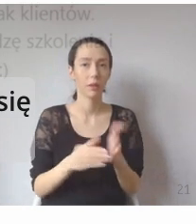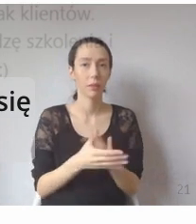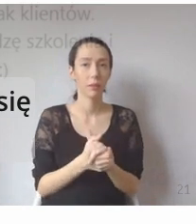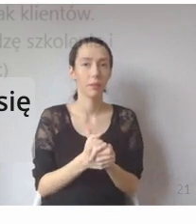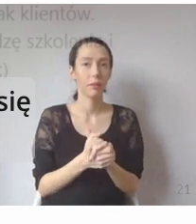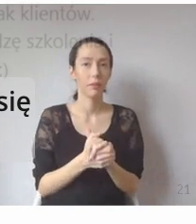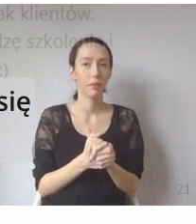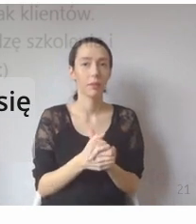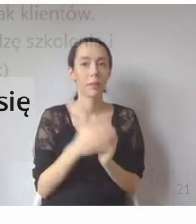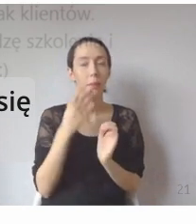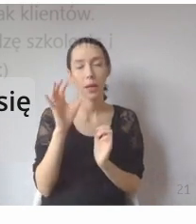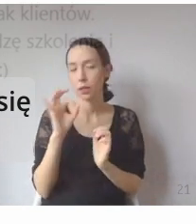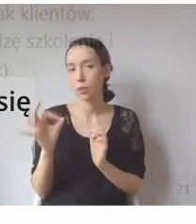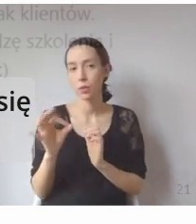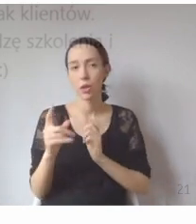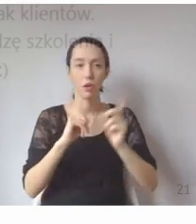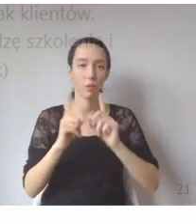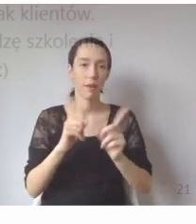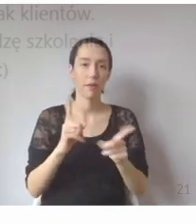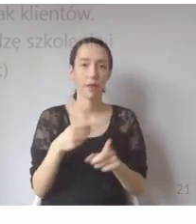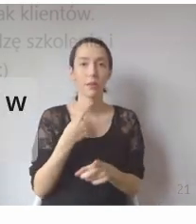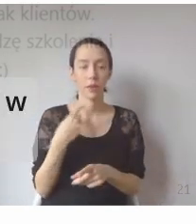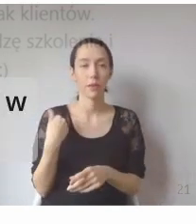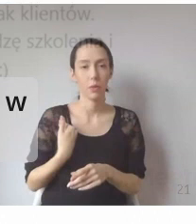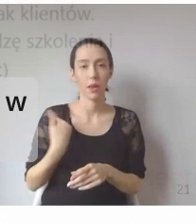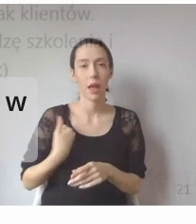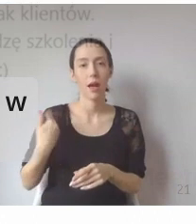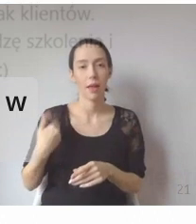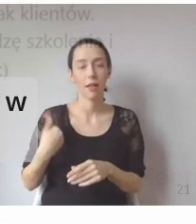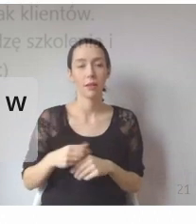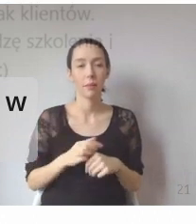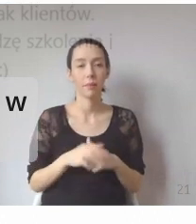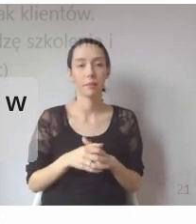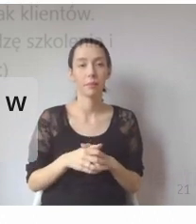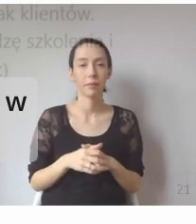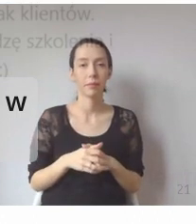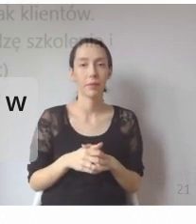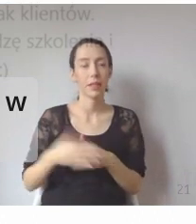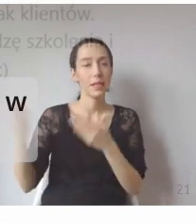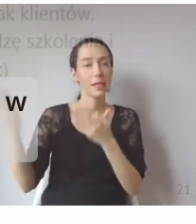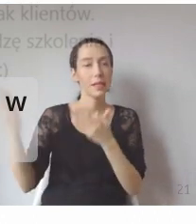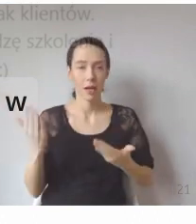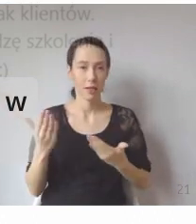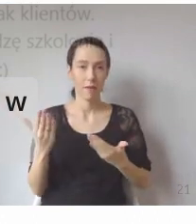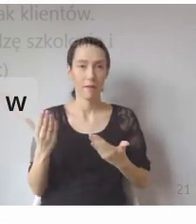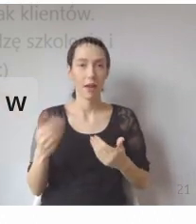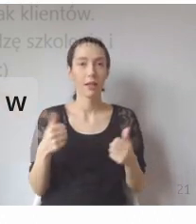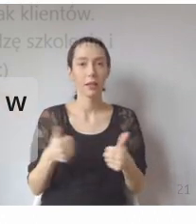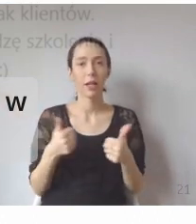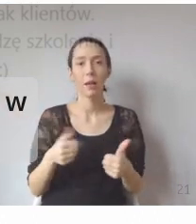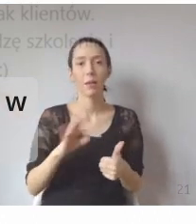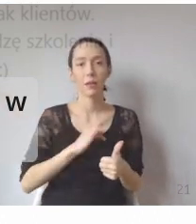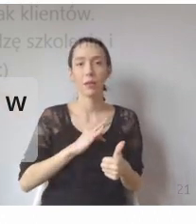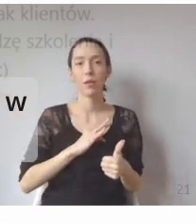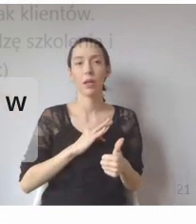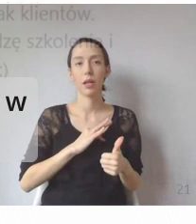dobrze komunikuje się w języku angielskim. Czyli tutaj zachęcam Was do tego, żeby swoje